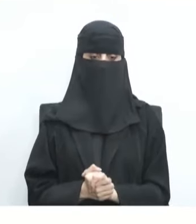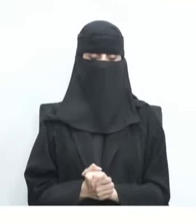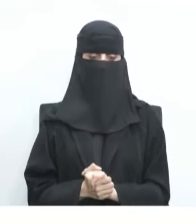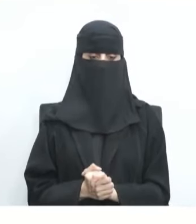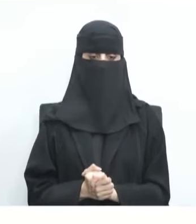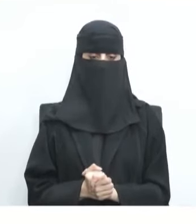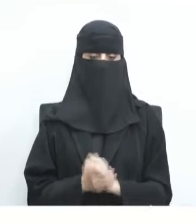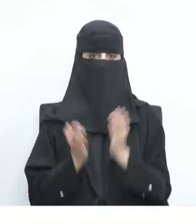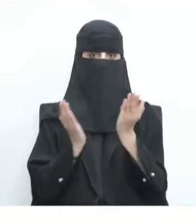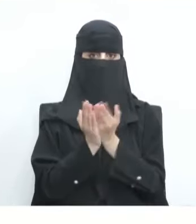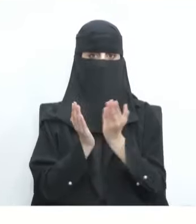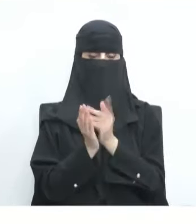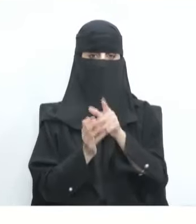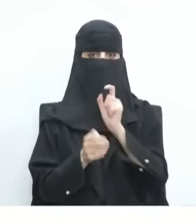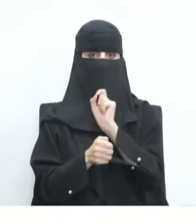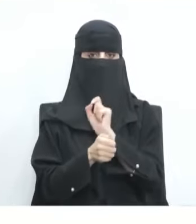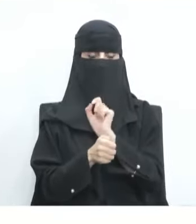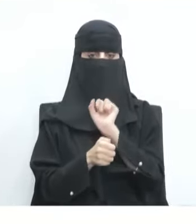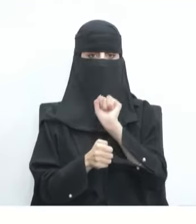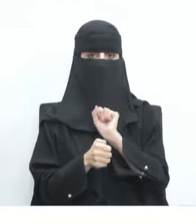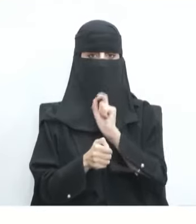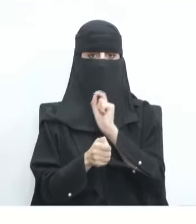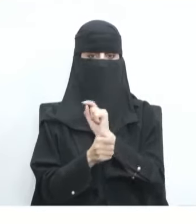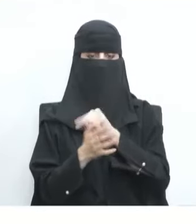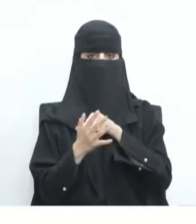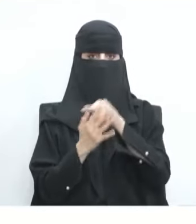اذا تدرسين فعل من الافعال الخمسه